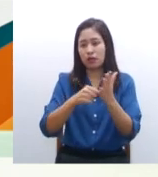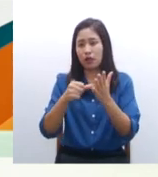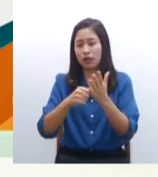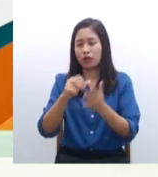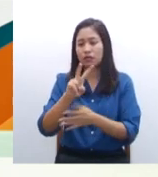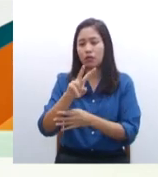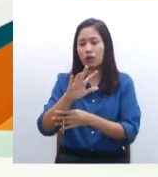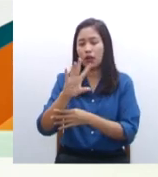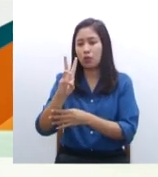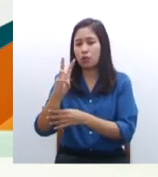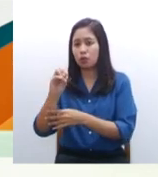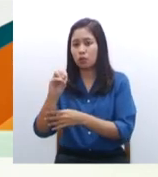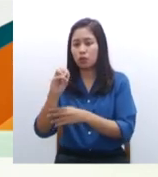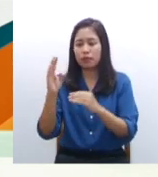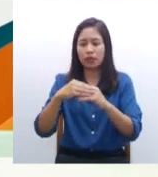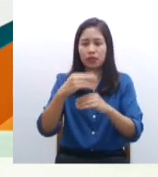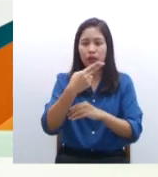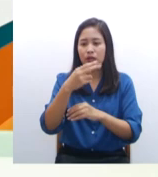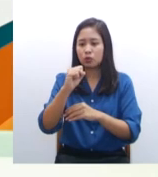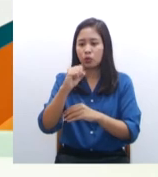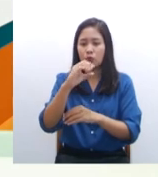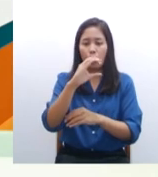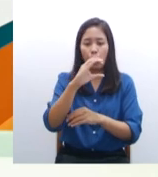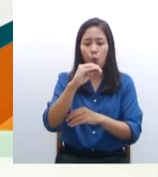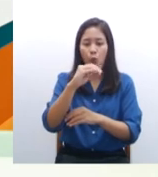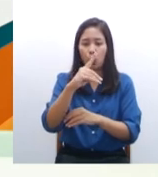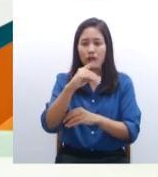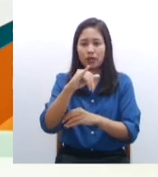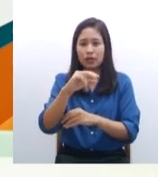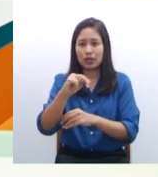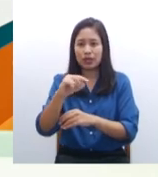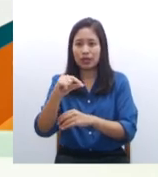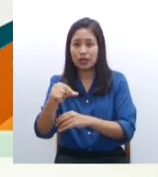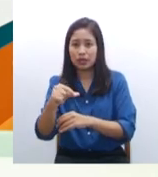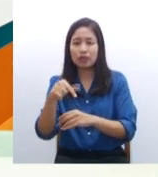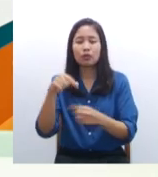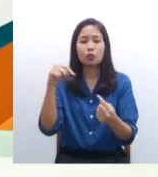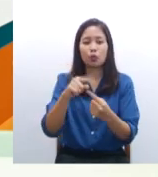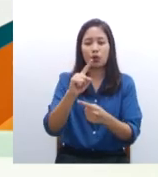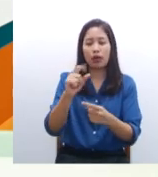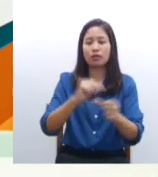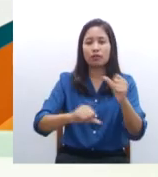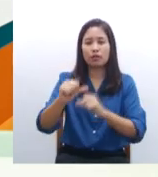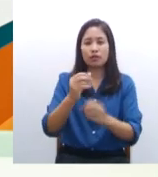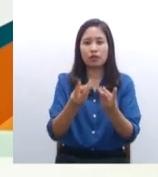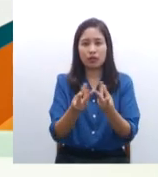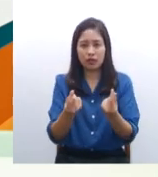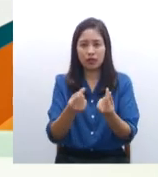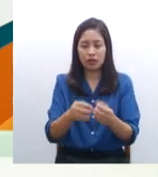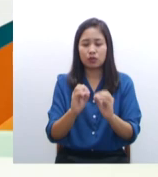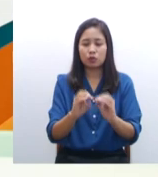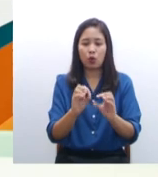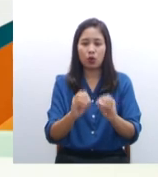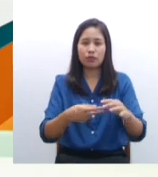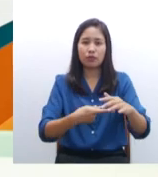ที่ได้เริ่มเพิ่มหลักสูตรโค้ดดิ้งเข้าไปในสาระวิทยาศาสตร์และเทคโนโลยีส่วนการเรียนการสอนโค้ดดิ้งในระดับประถม